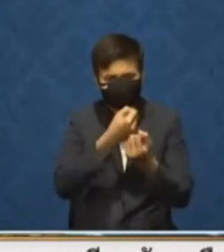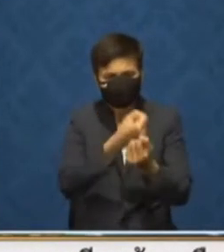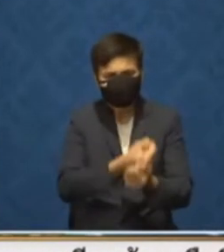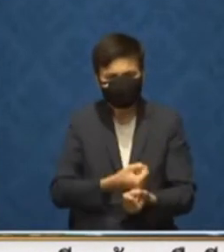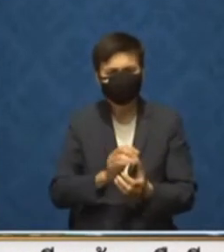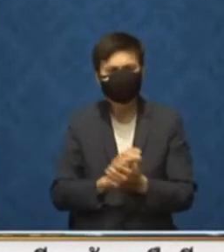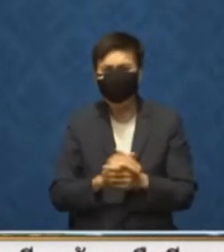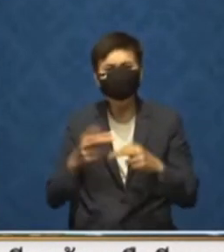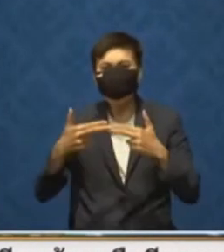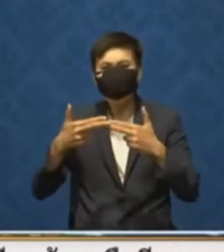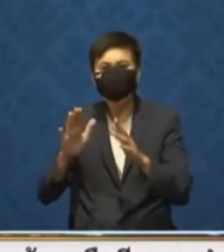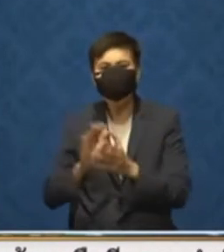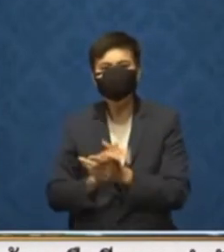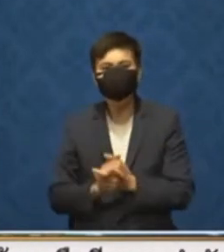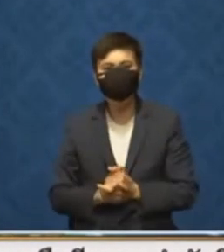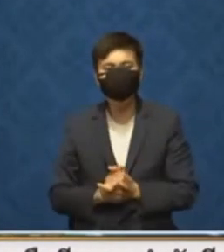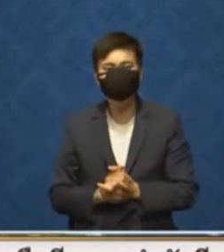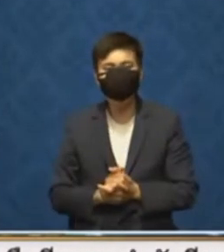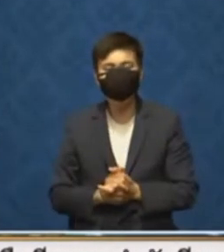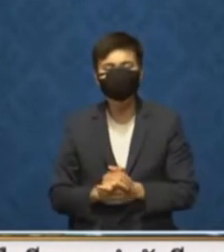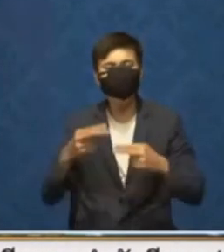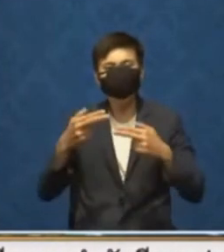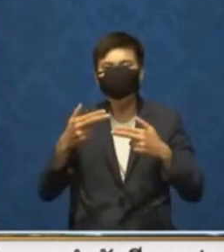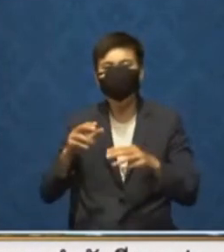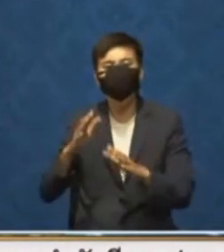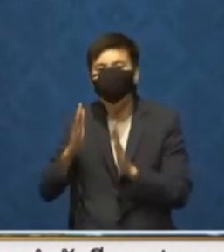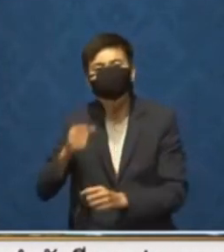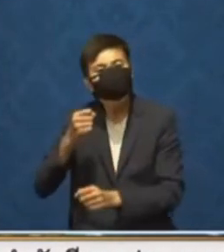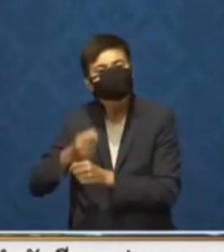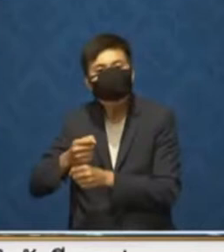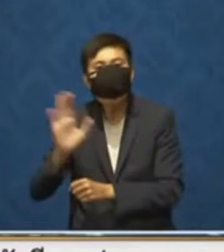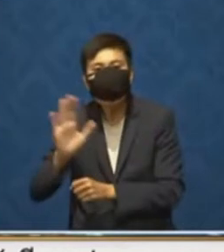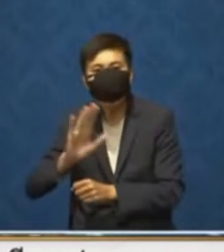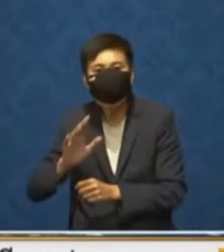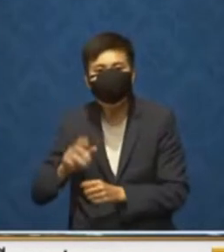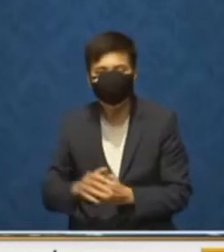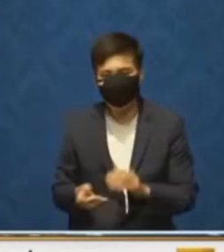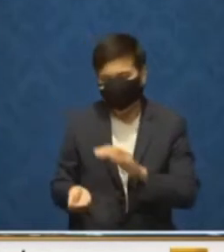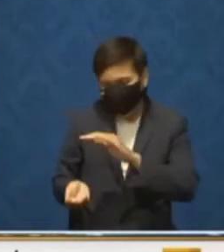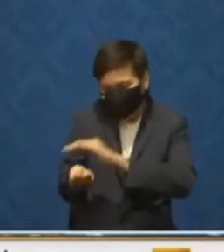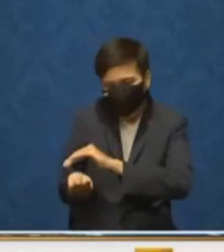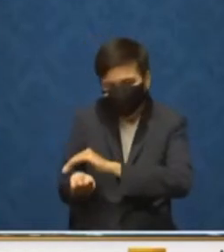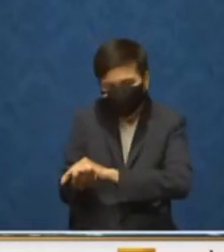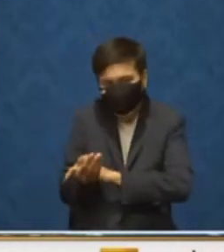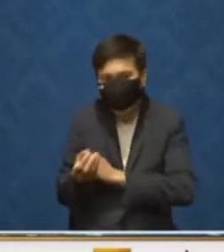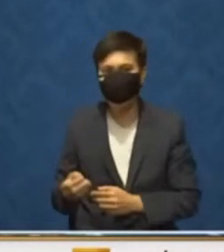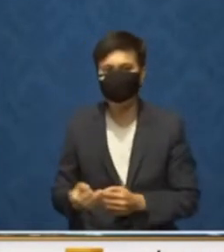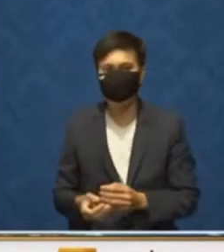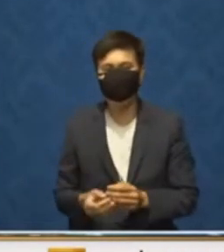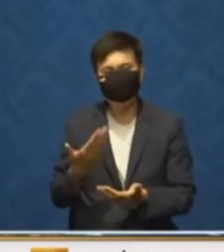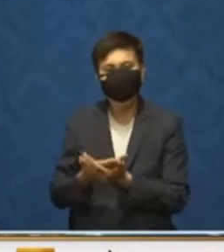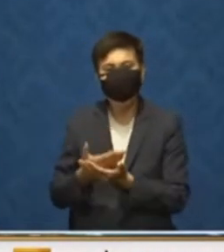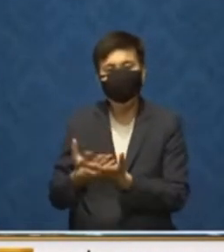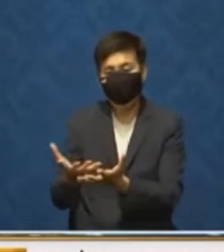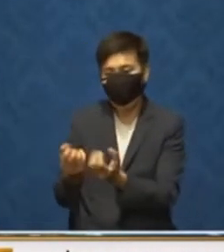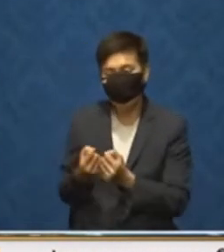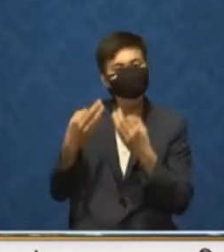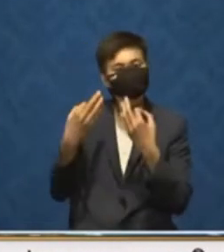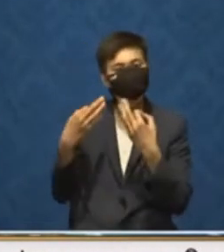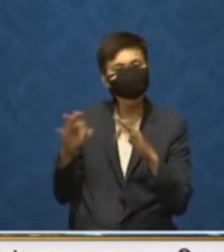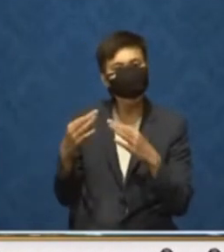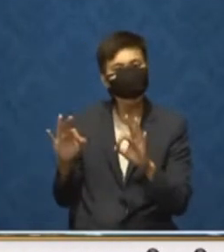ไม่ใช่นอนกินนะเสือหลับกินกินต่อเรื่องไม่มีวันหยุดเสือนอนกินเวลามันนอนเนี่ยมันยังไม่ได้กินนะ